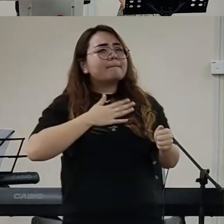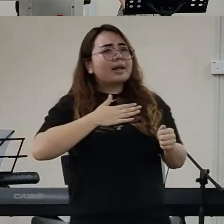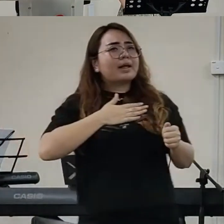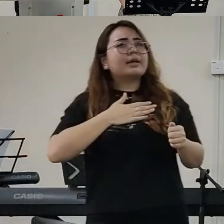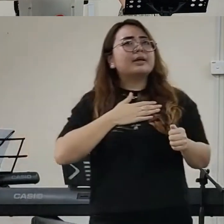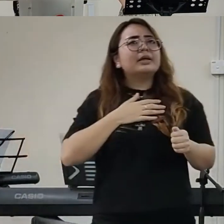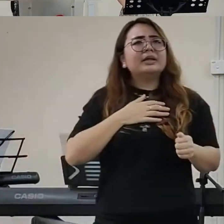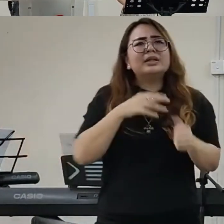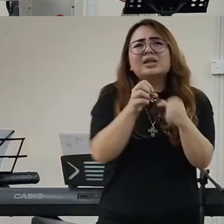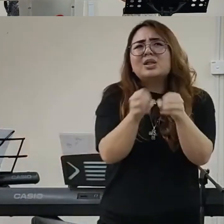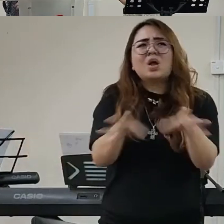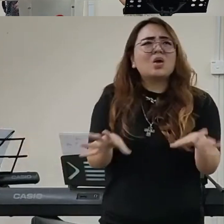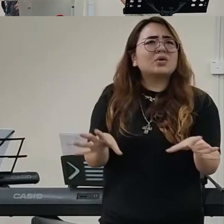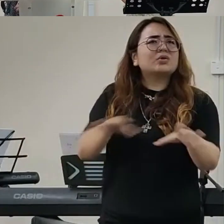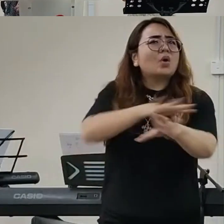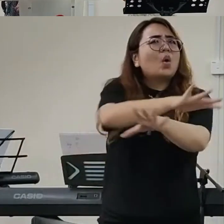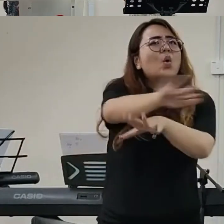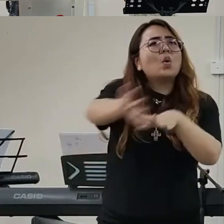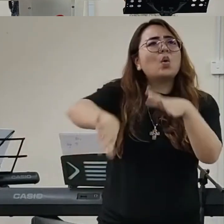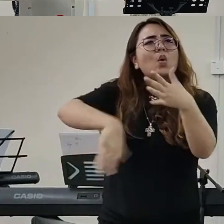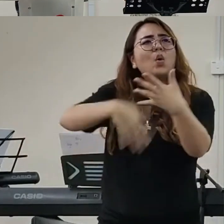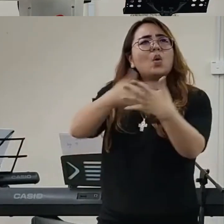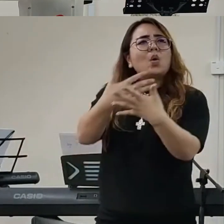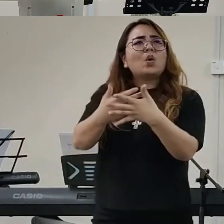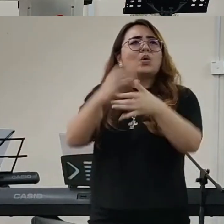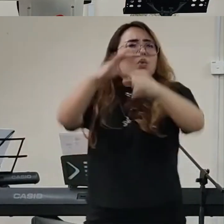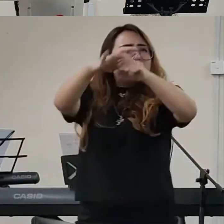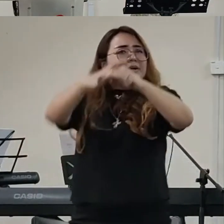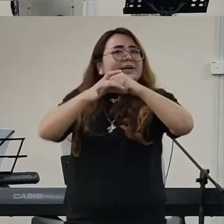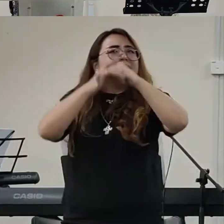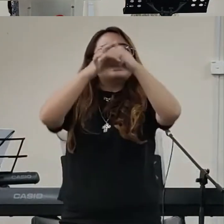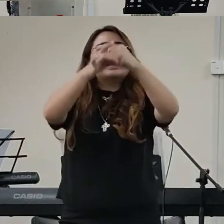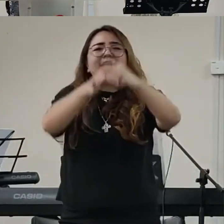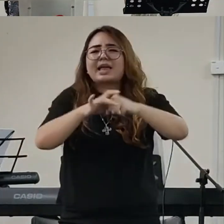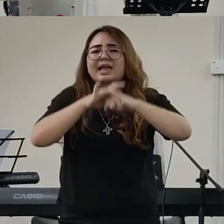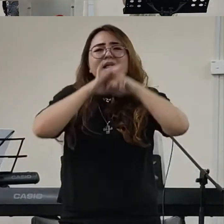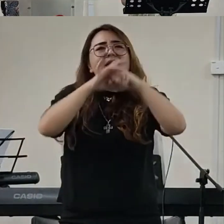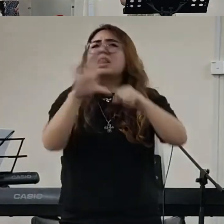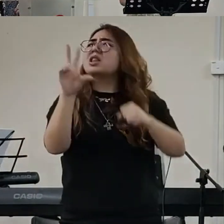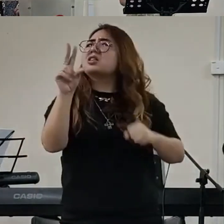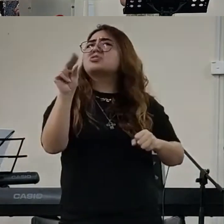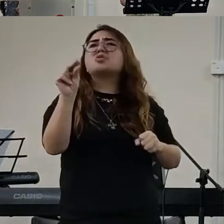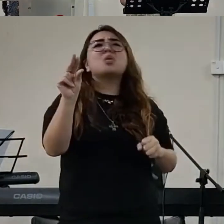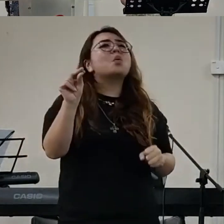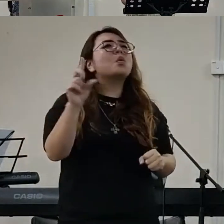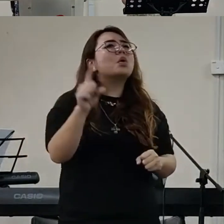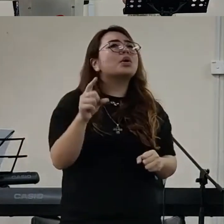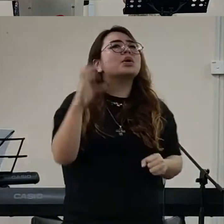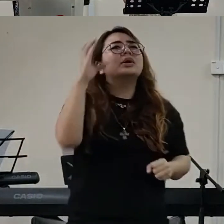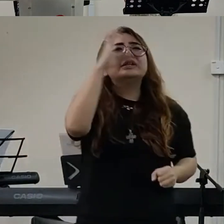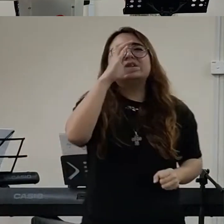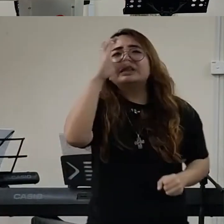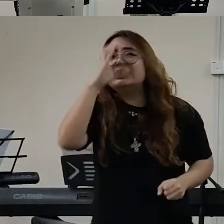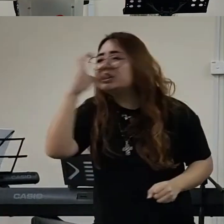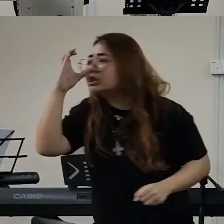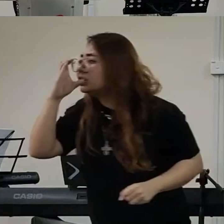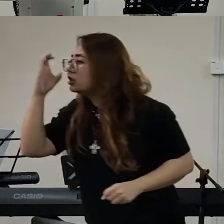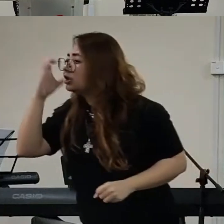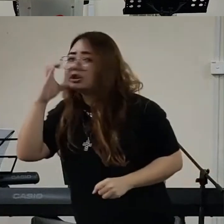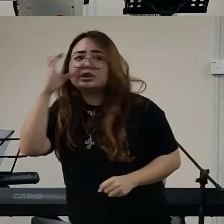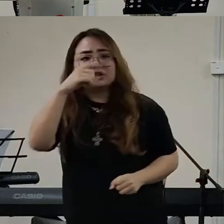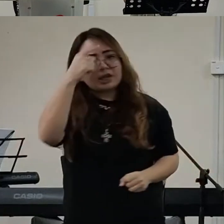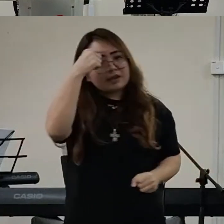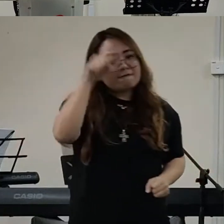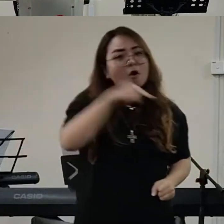them. 其实第五跟第六节是代表那些没有被牧养的羊群。我读下第六节，我的羊在众山